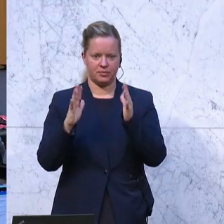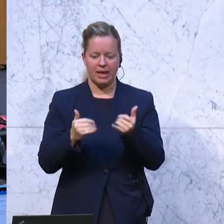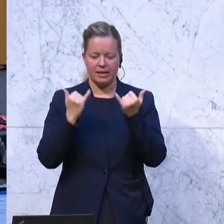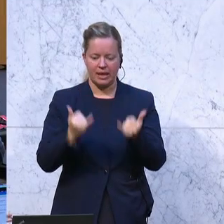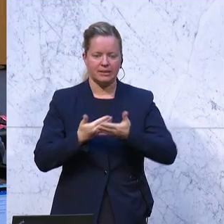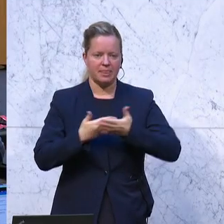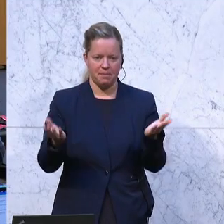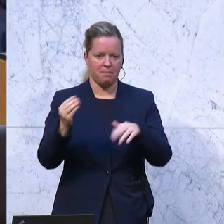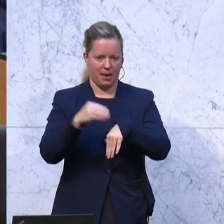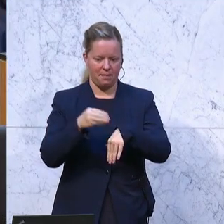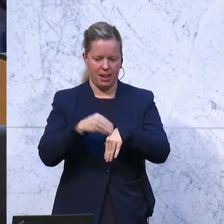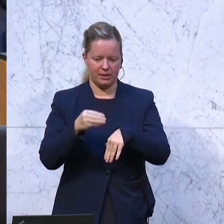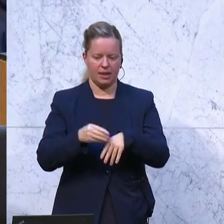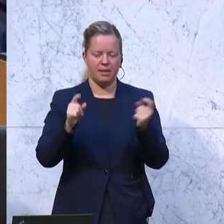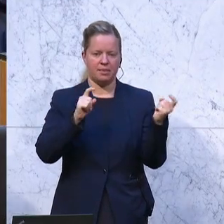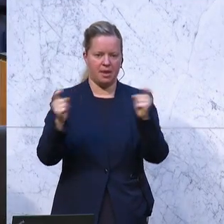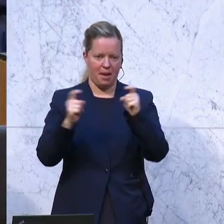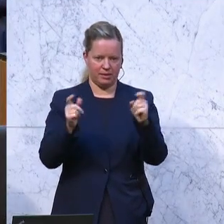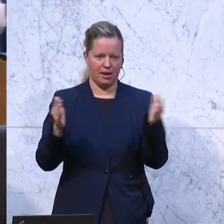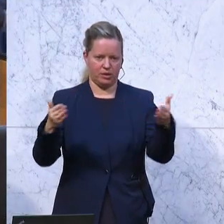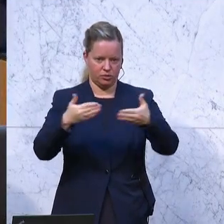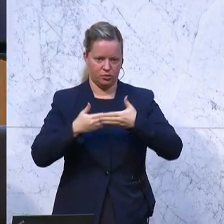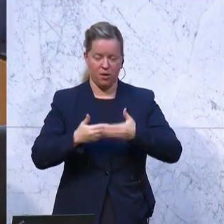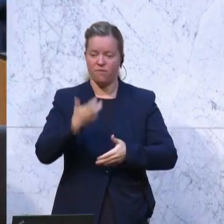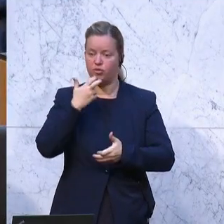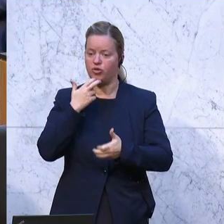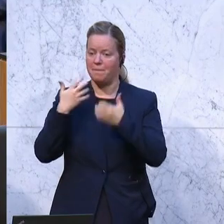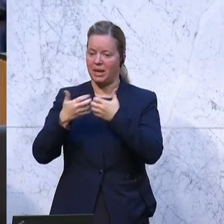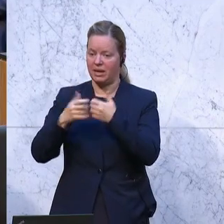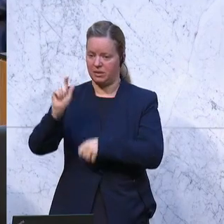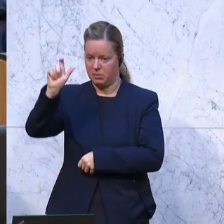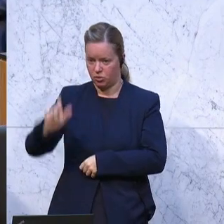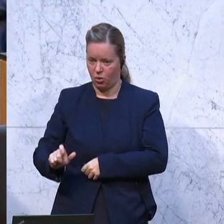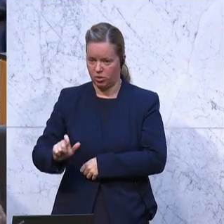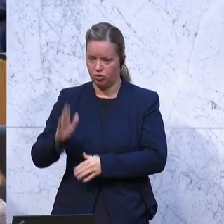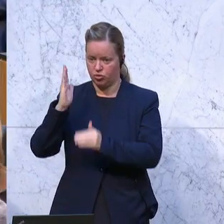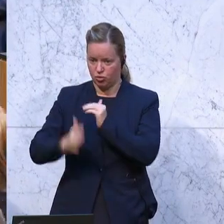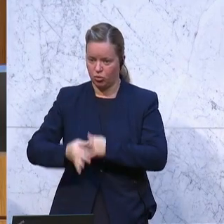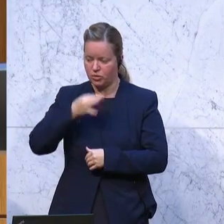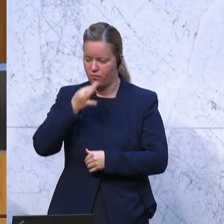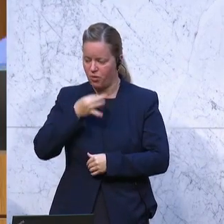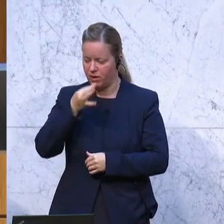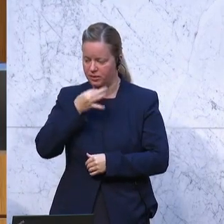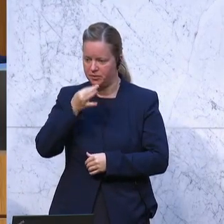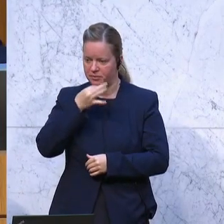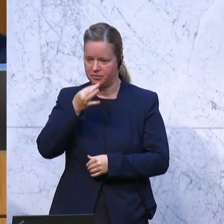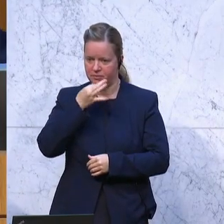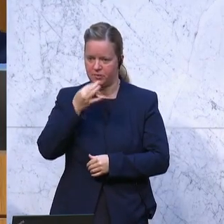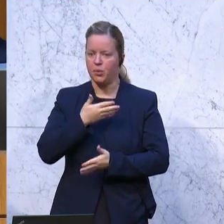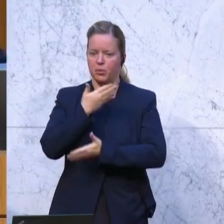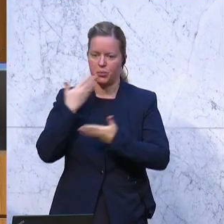Zu Wort ist niemand mehr gemeldet. Die Debatte damit geschlossen. Wünscht der Berichterstatter den Schluss. Nach